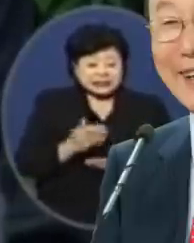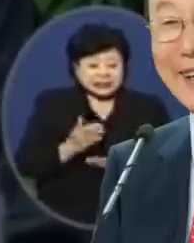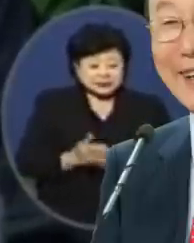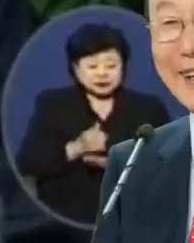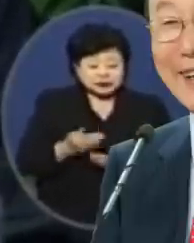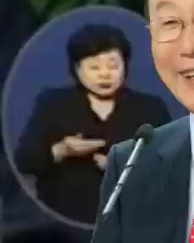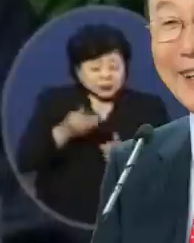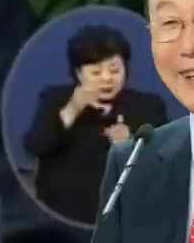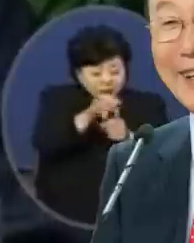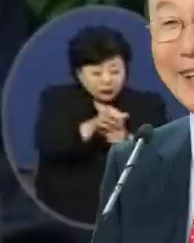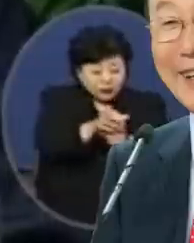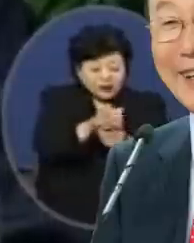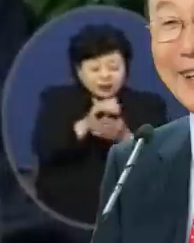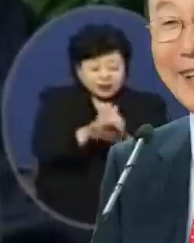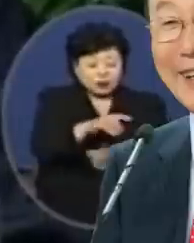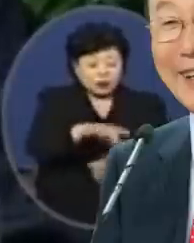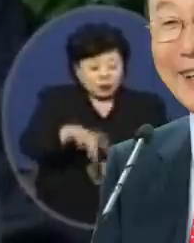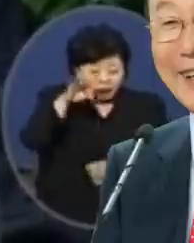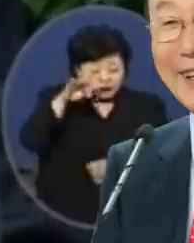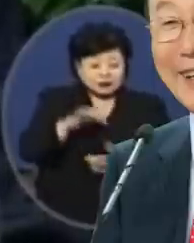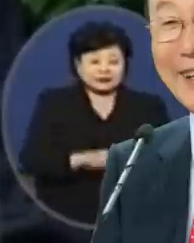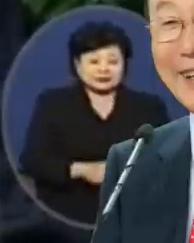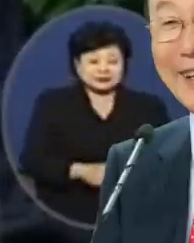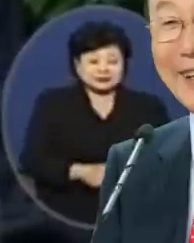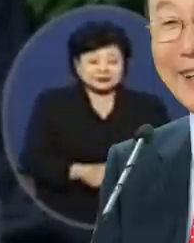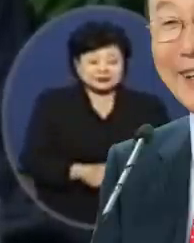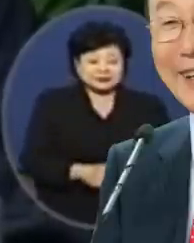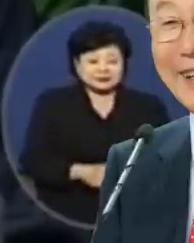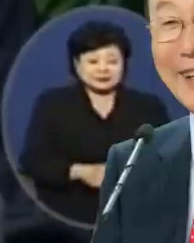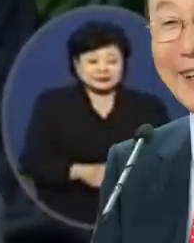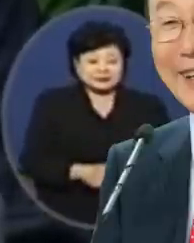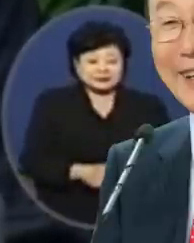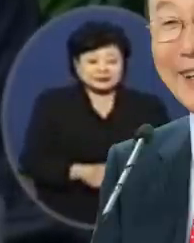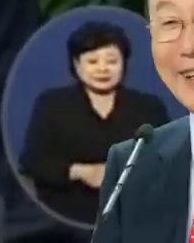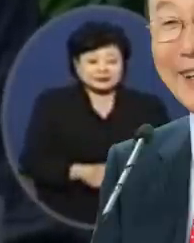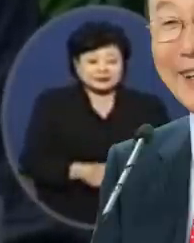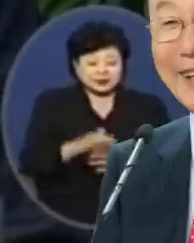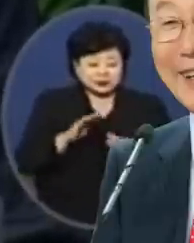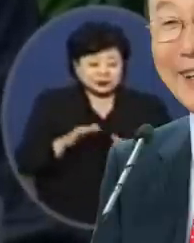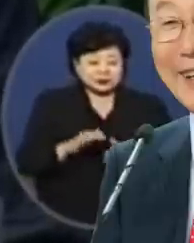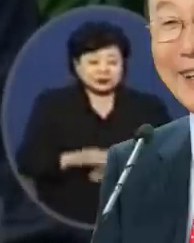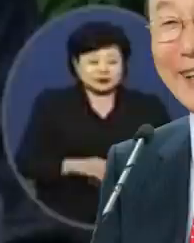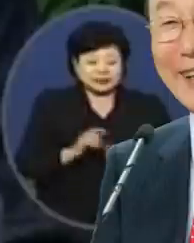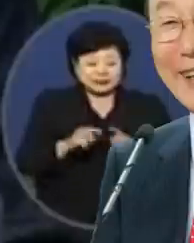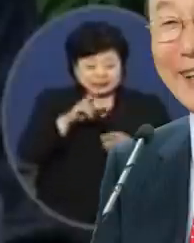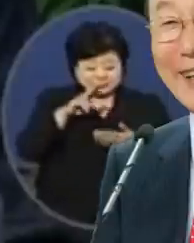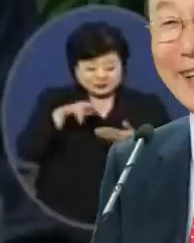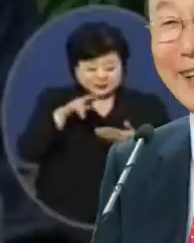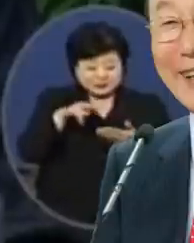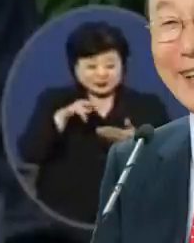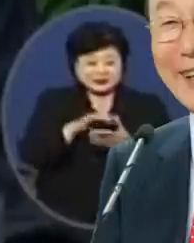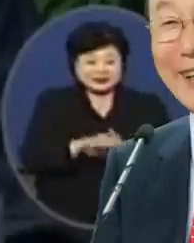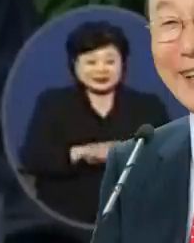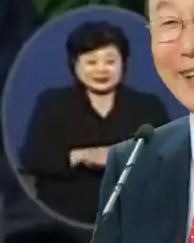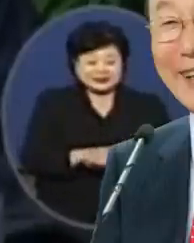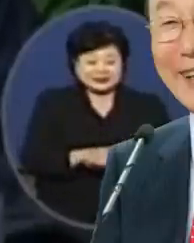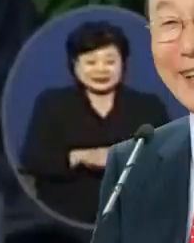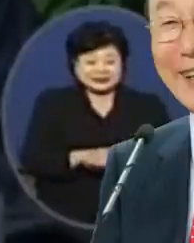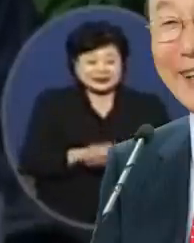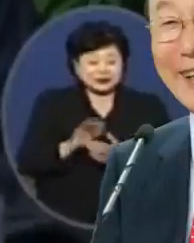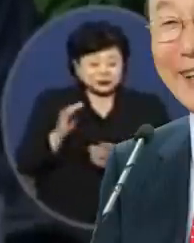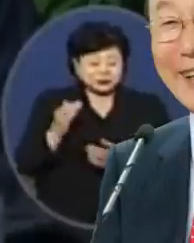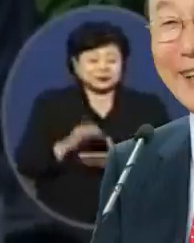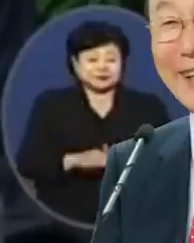항상 주님께 맡기고 기도부터 먼저 하는 우리들이 되십시다. 저도 오늘 이 성경 읽으면서